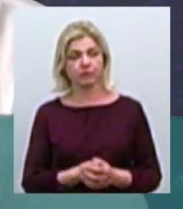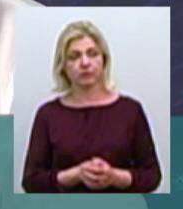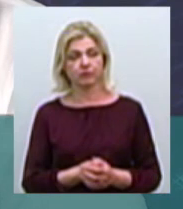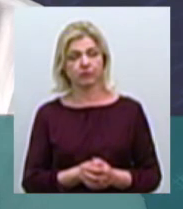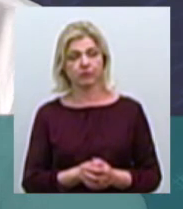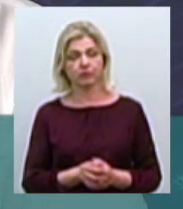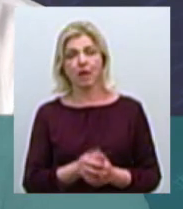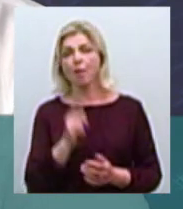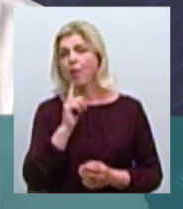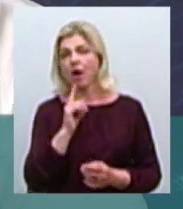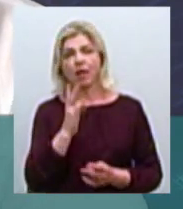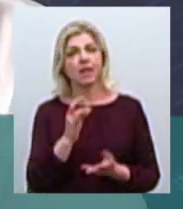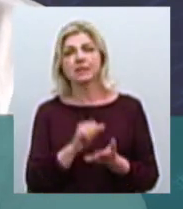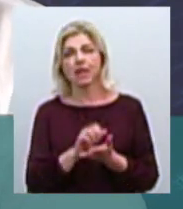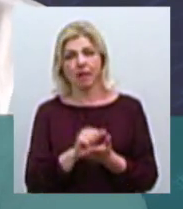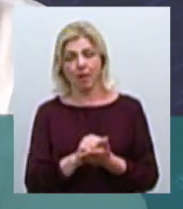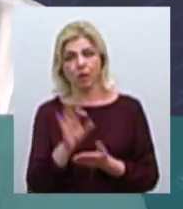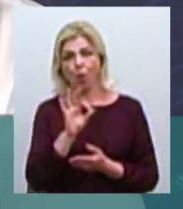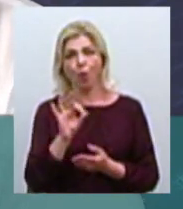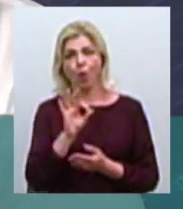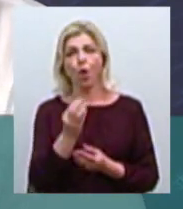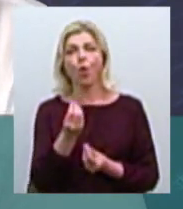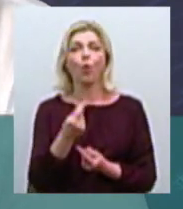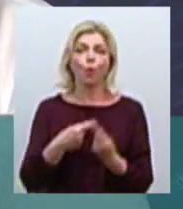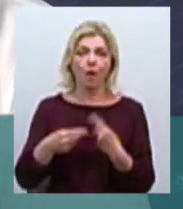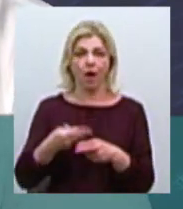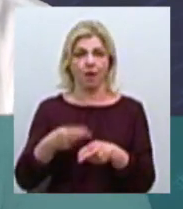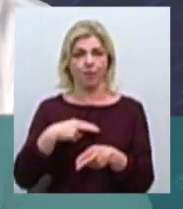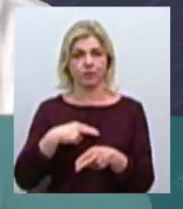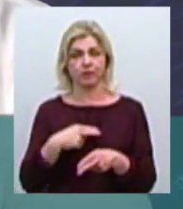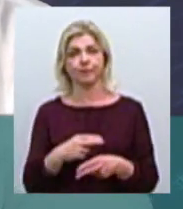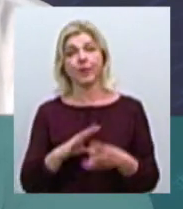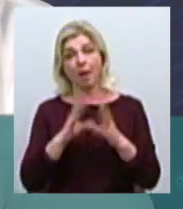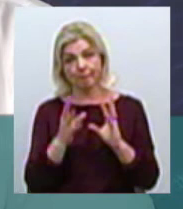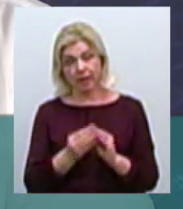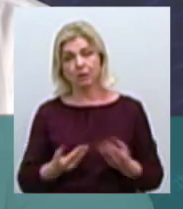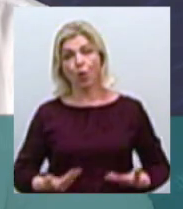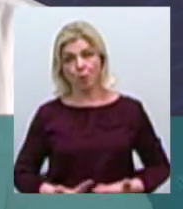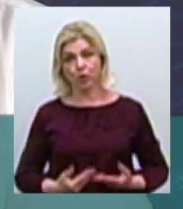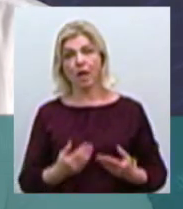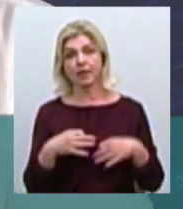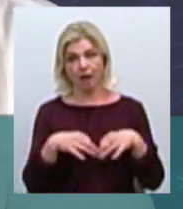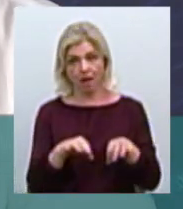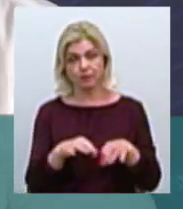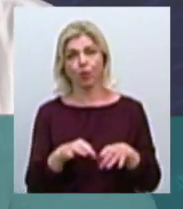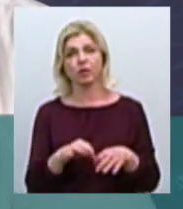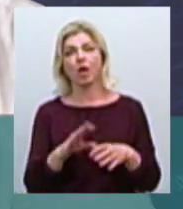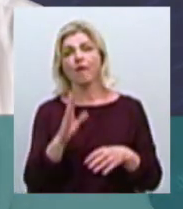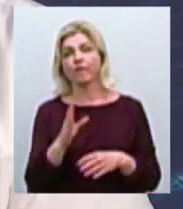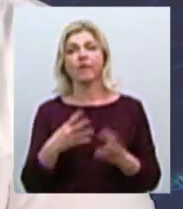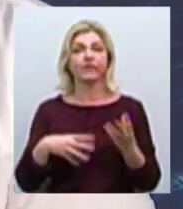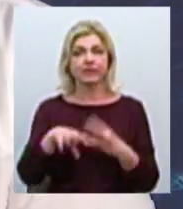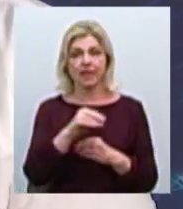поки ще не займалися. В принципі, комунальний транспорт? Ну, в принципі, комунальний транспорт во всіх, скажімо